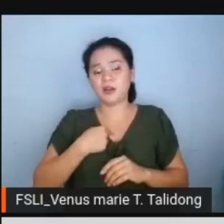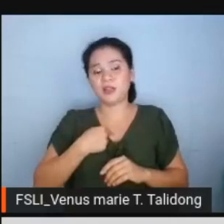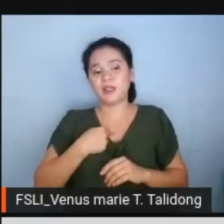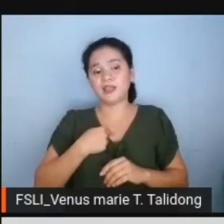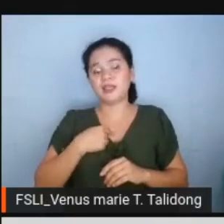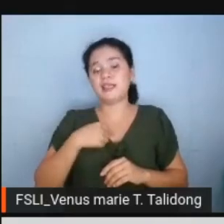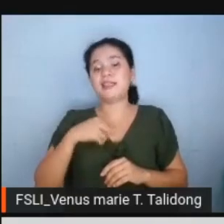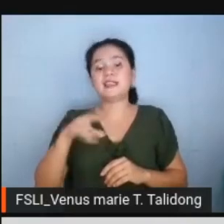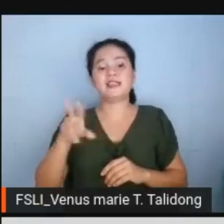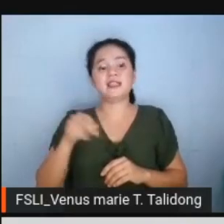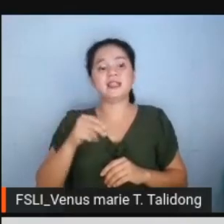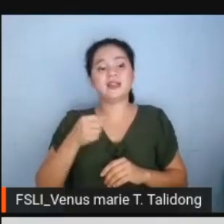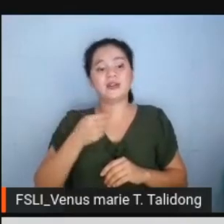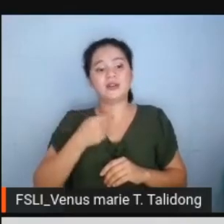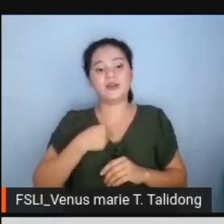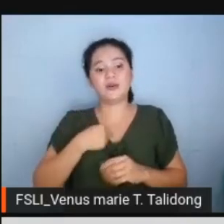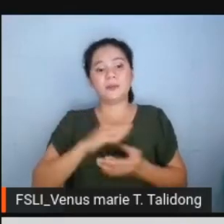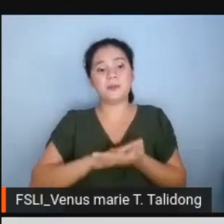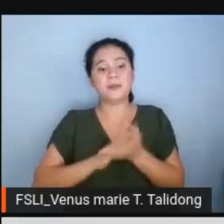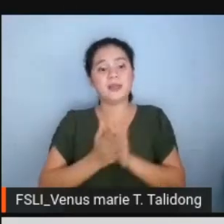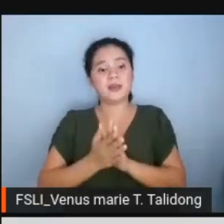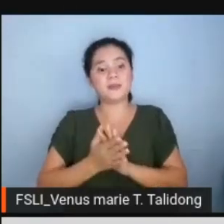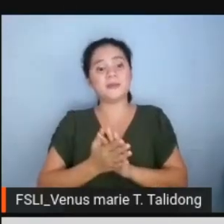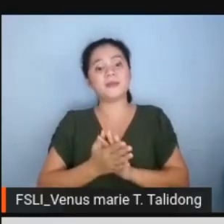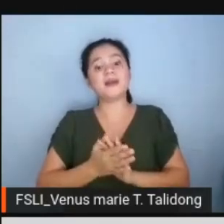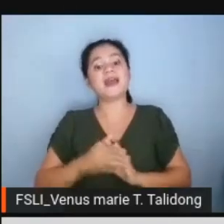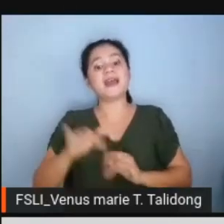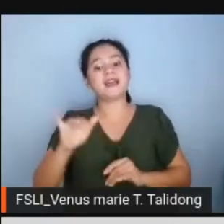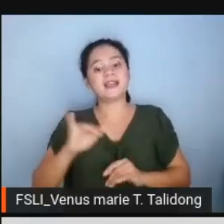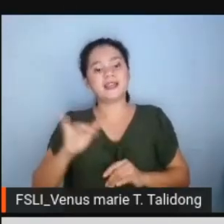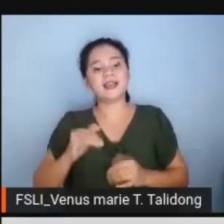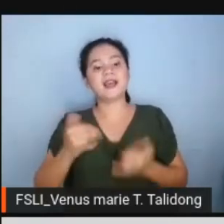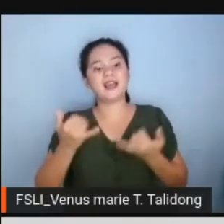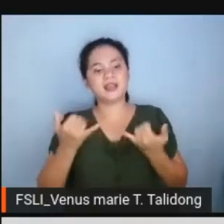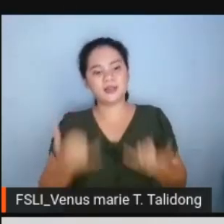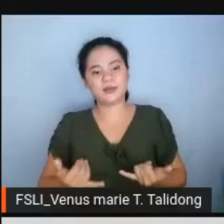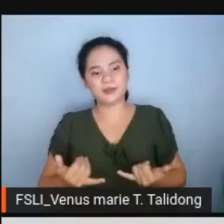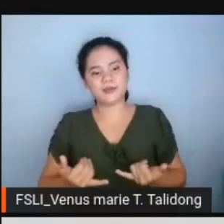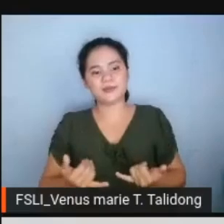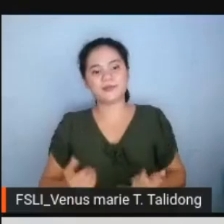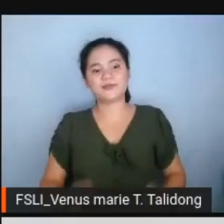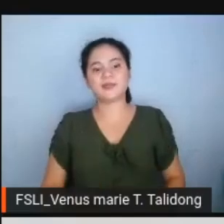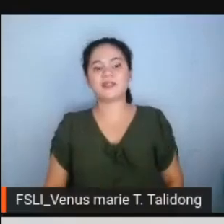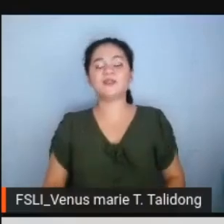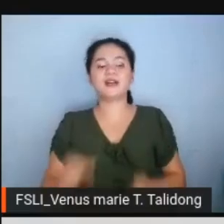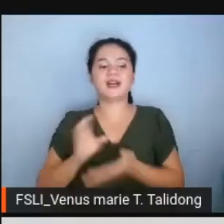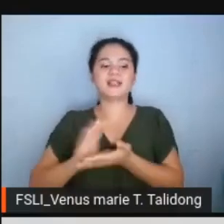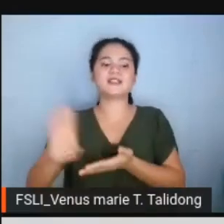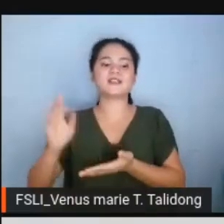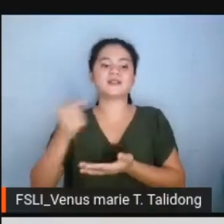yung pinaniniwalaan ko. So, fast forward to college.